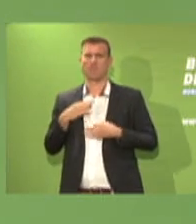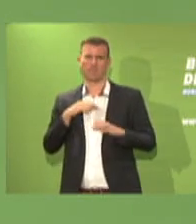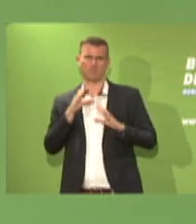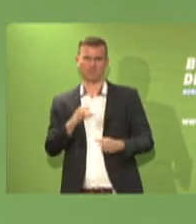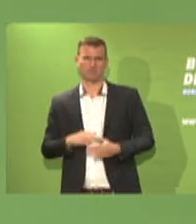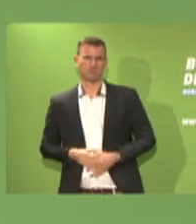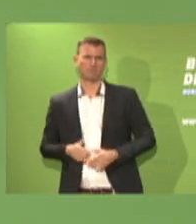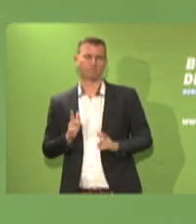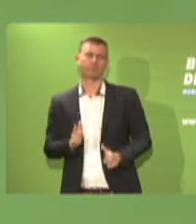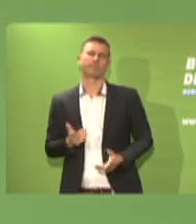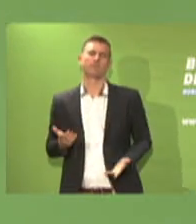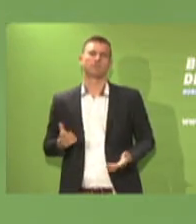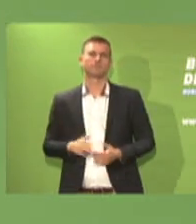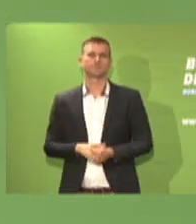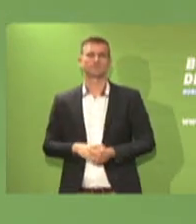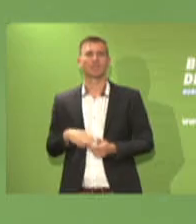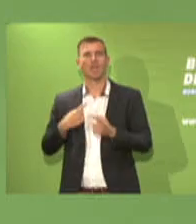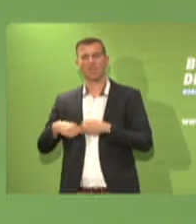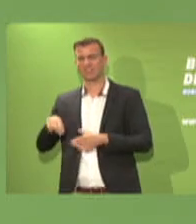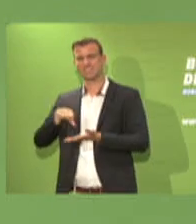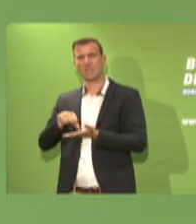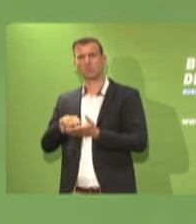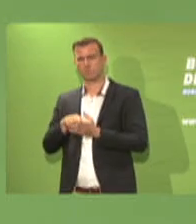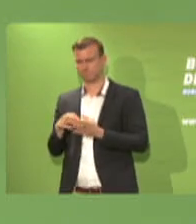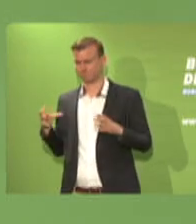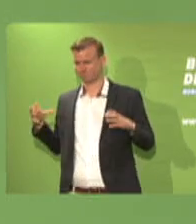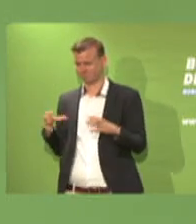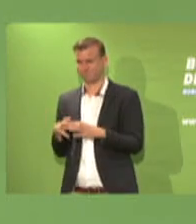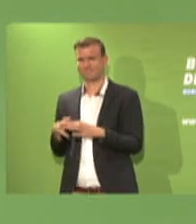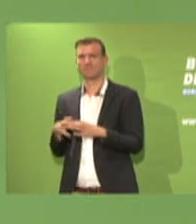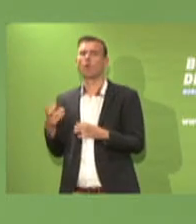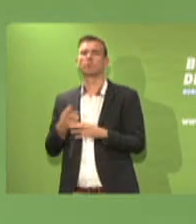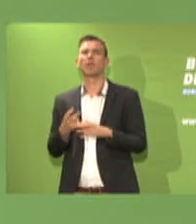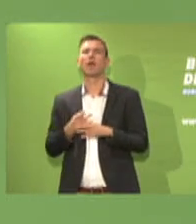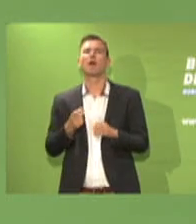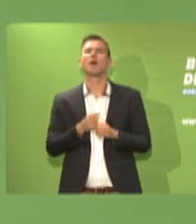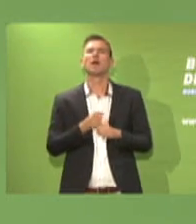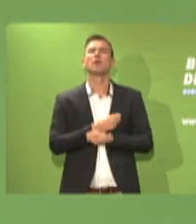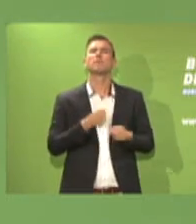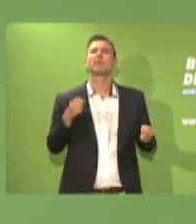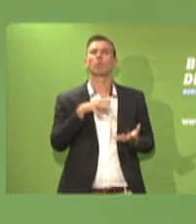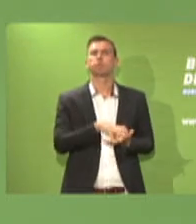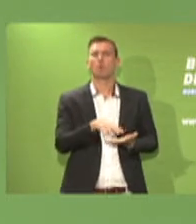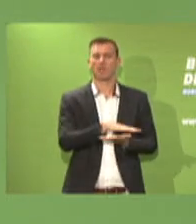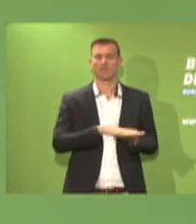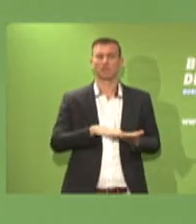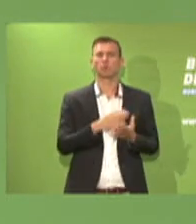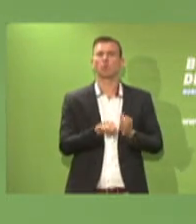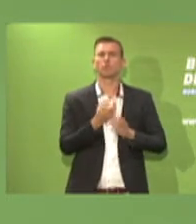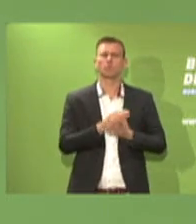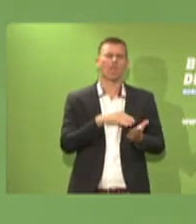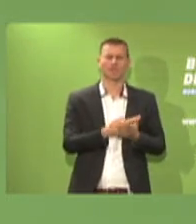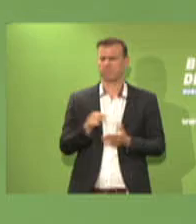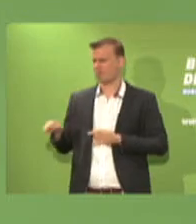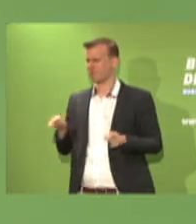Also, demgegenüber haben wir die Ballungszentren und die Metropolen mit einem sehr dichten Angebot einerseits, was kulturelle Einrichtungen angeht,